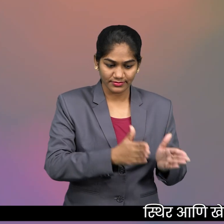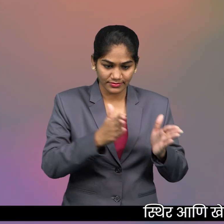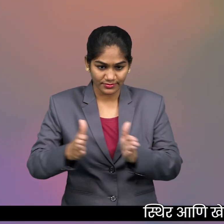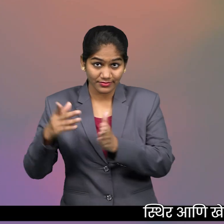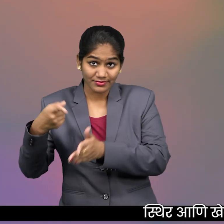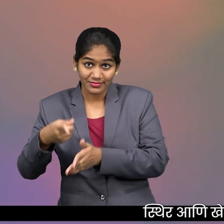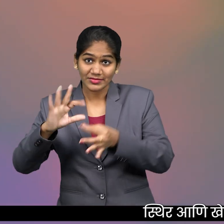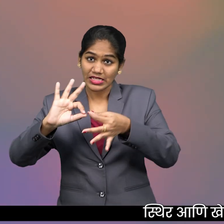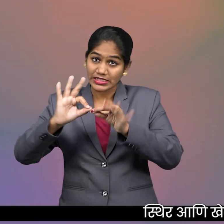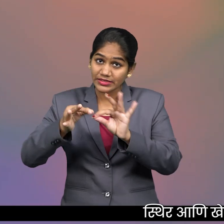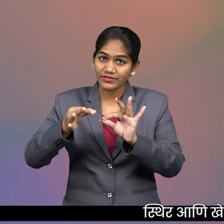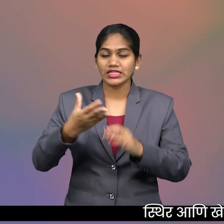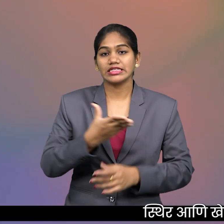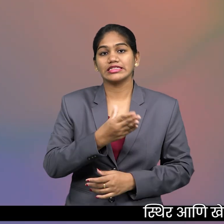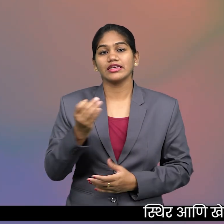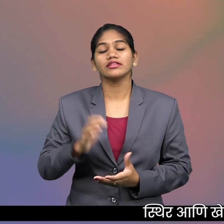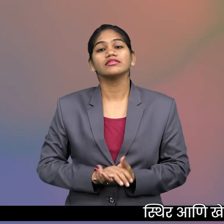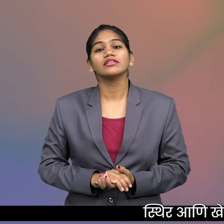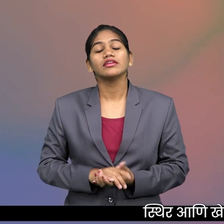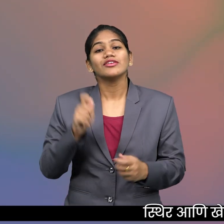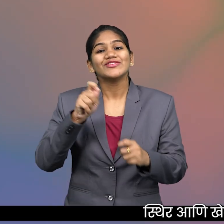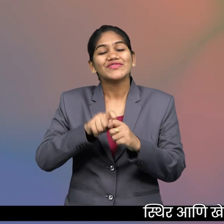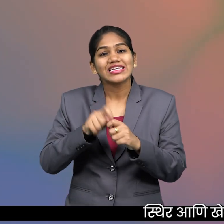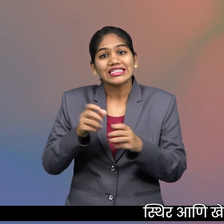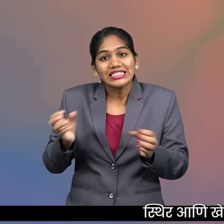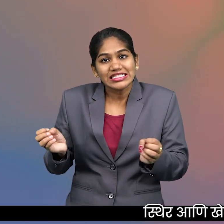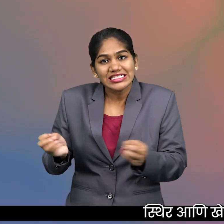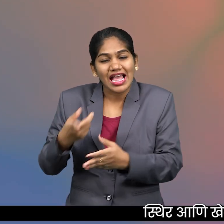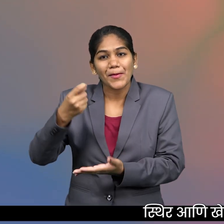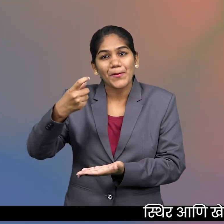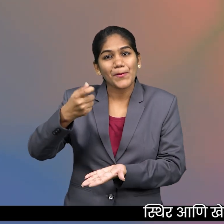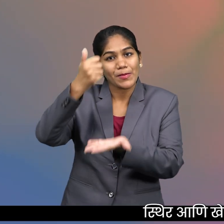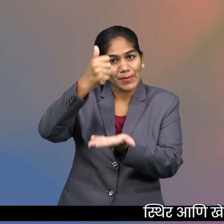स्थिर आणि खेळत्या भांडवलांची व्यवस्था.